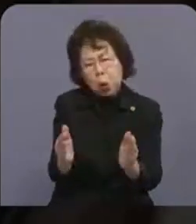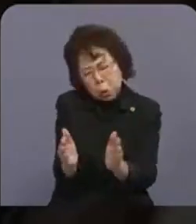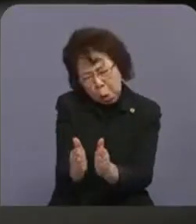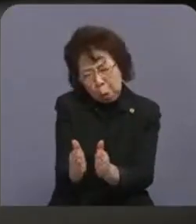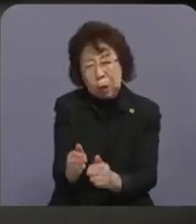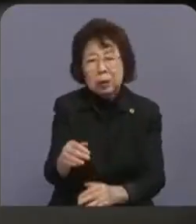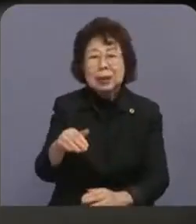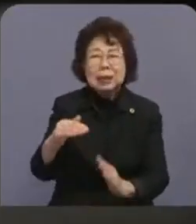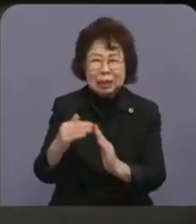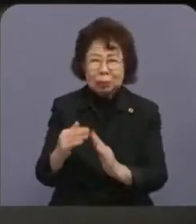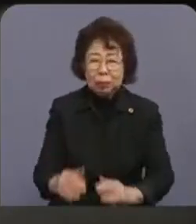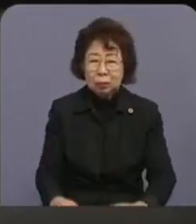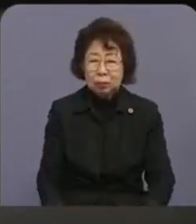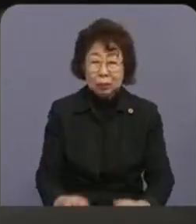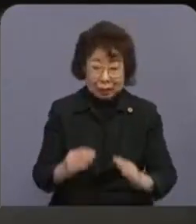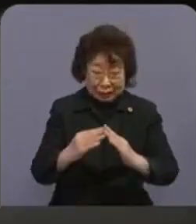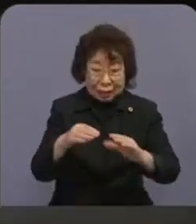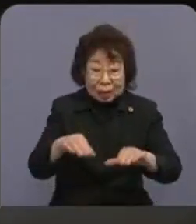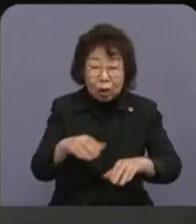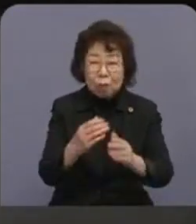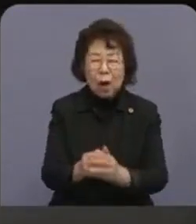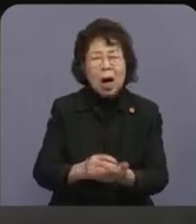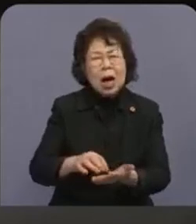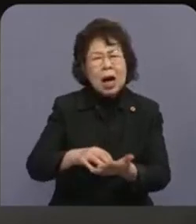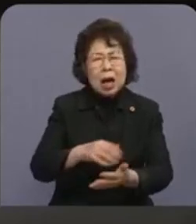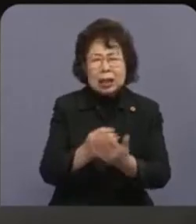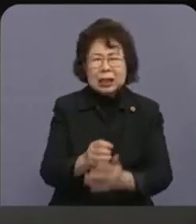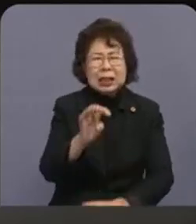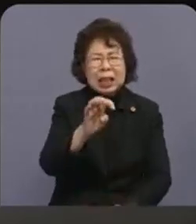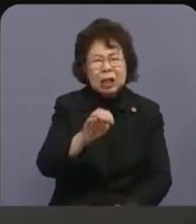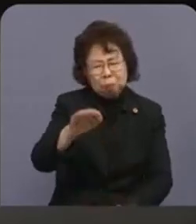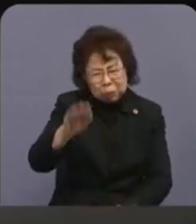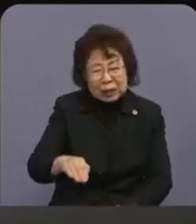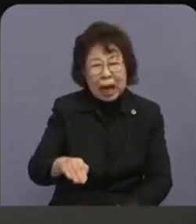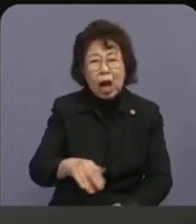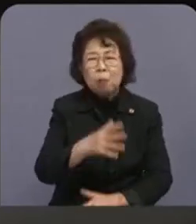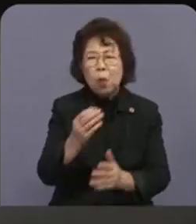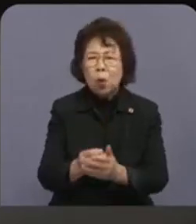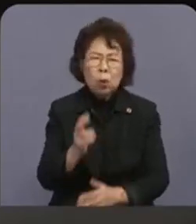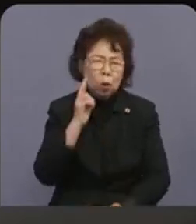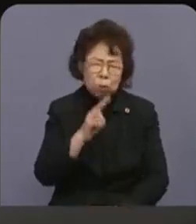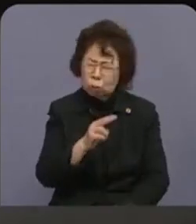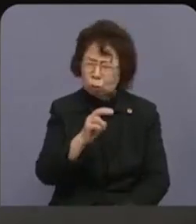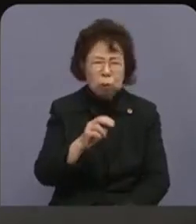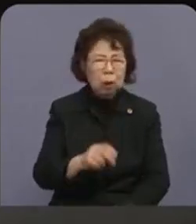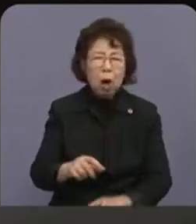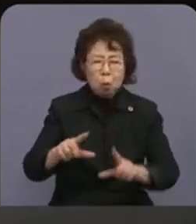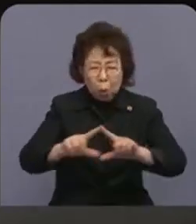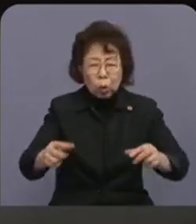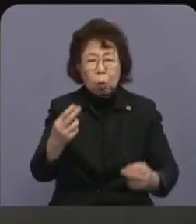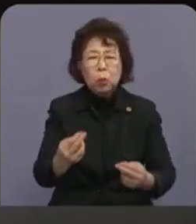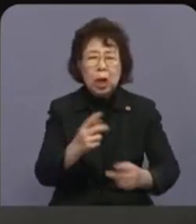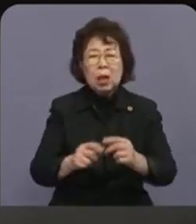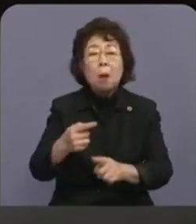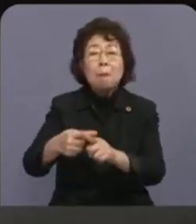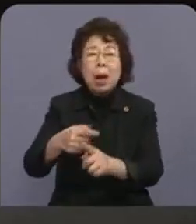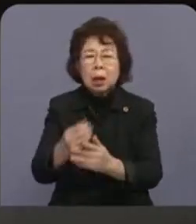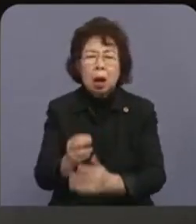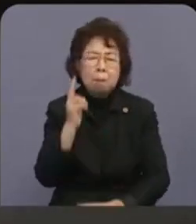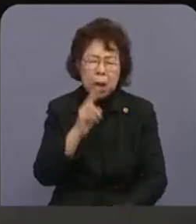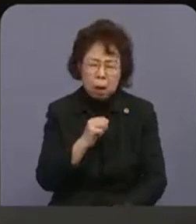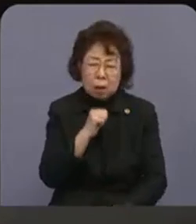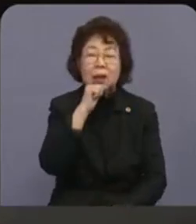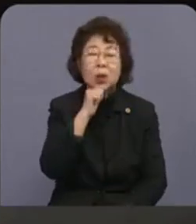그쳤습니다. 주거 면적이 40제곱미터 이하로 일반 아동 가구 평균의 절반 정도인 빈곤